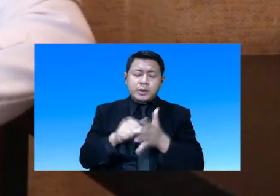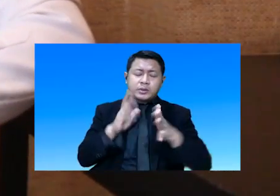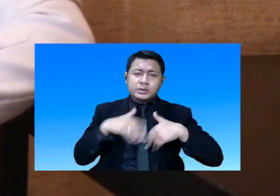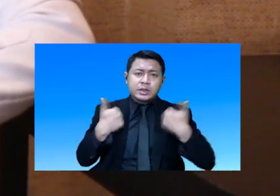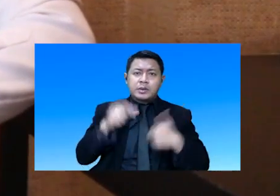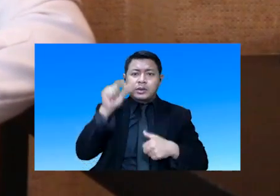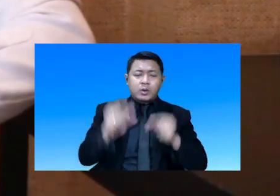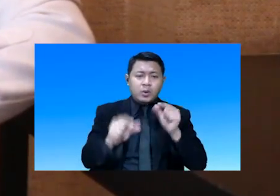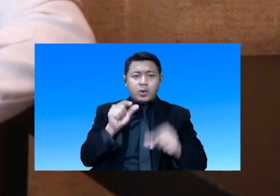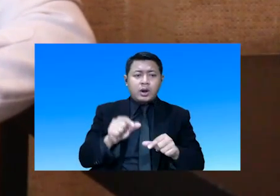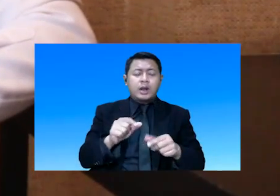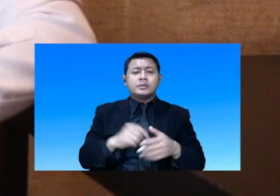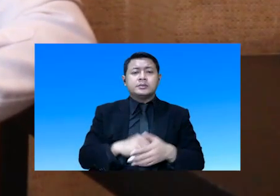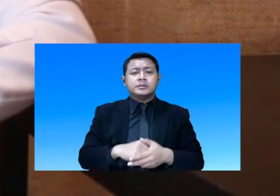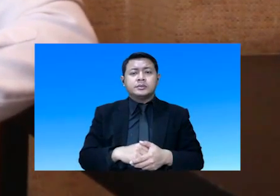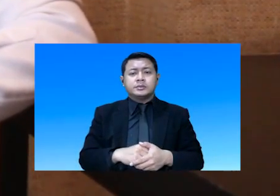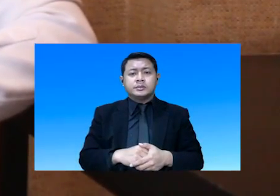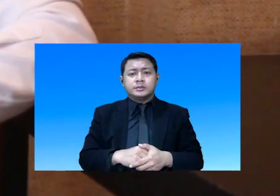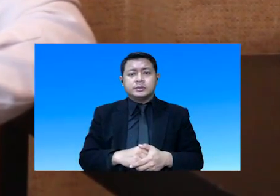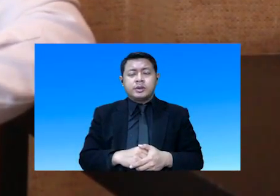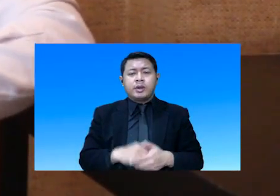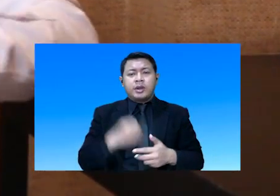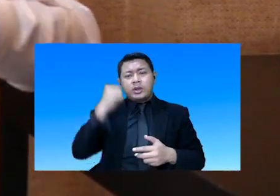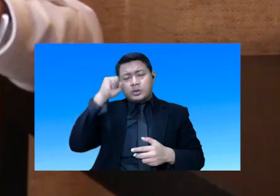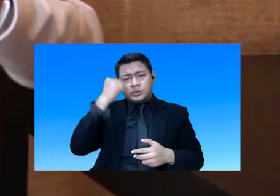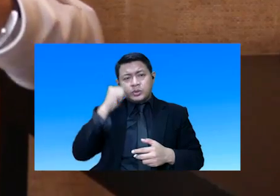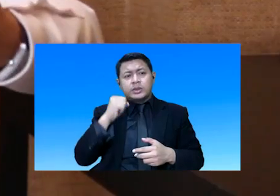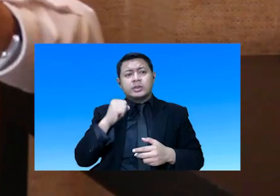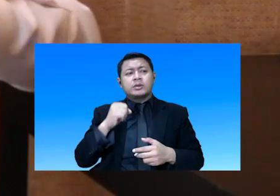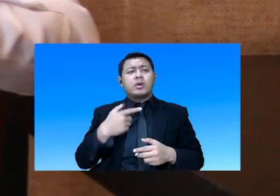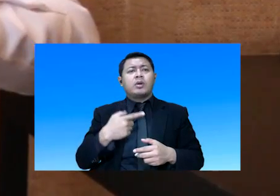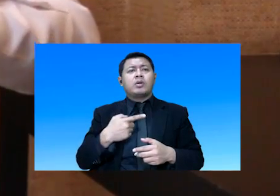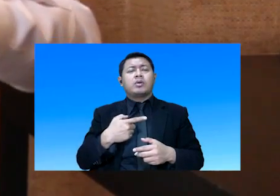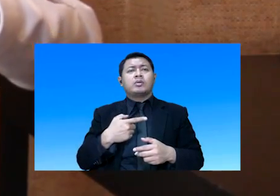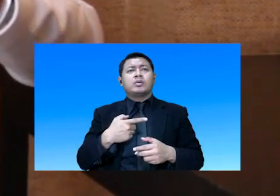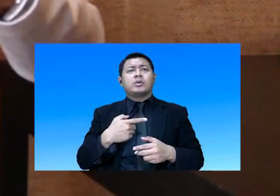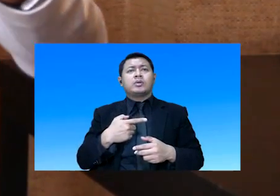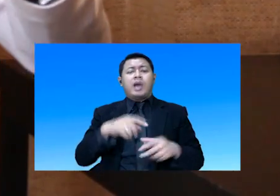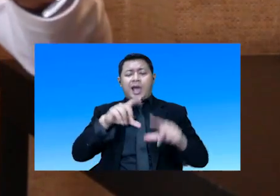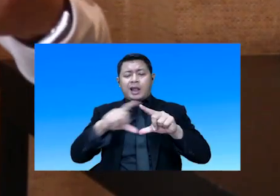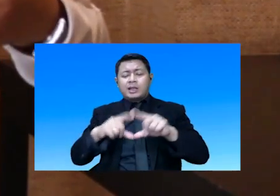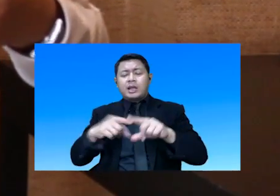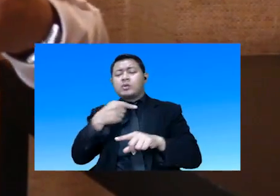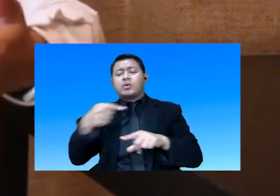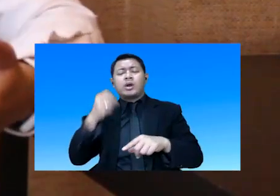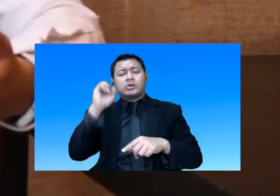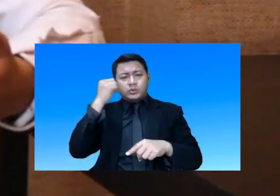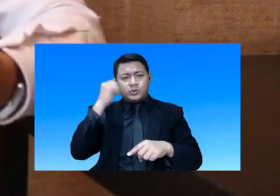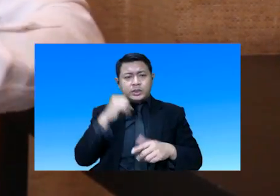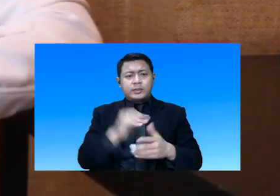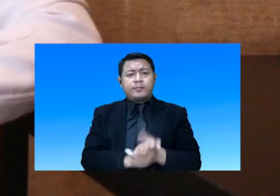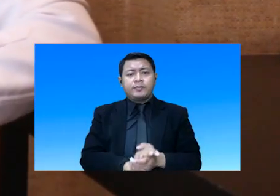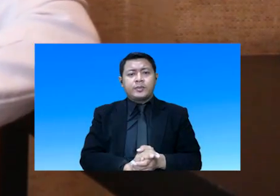dalam kondisi apapun. Nah, ini akan menjadi sangat sulit apabila kita tidak memiliki infrastruktur yang memadai. Jadi kalau kita merawatnya seadanya